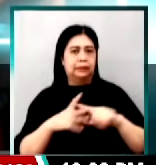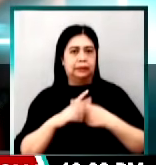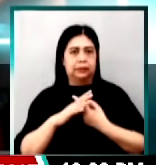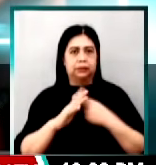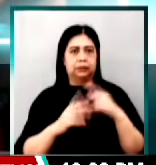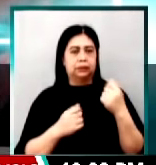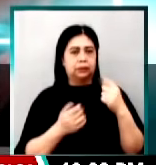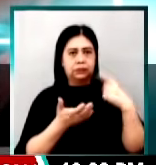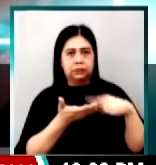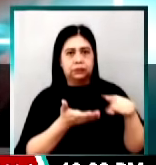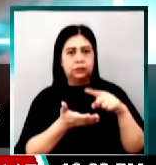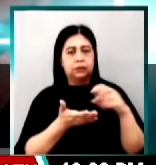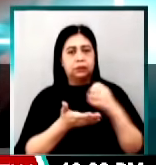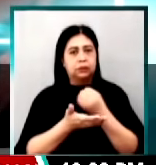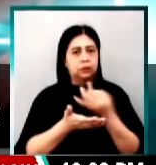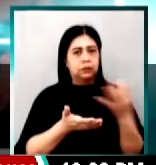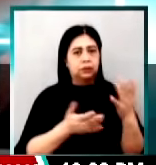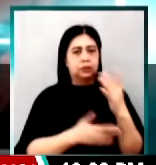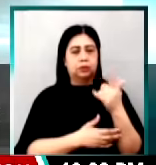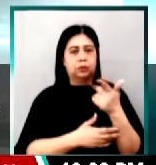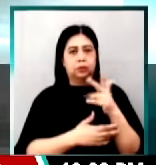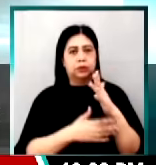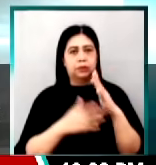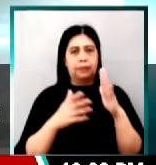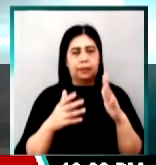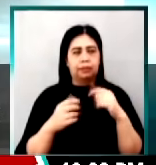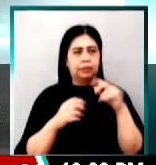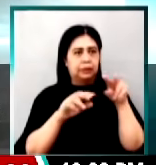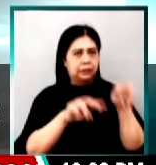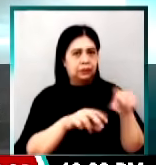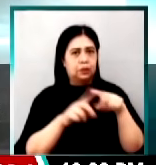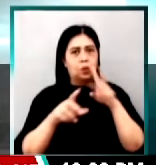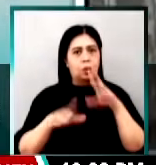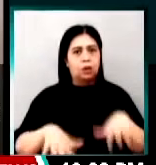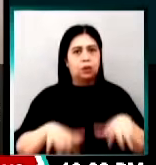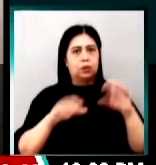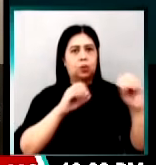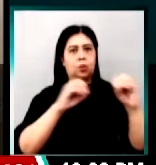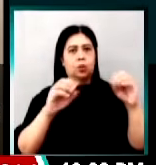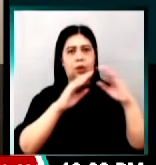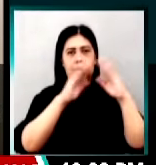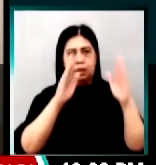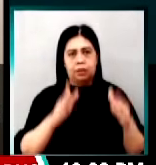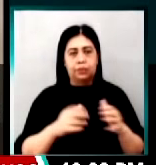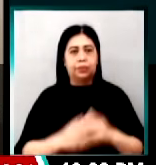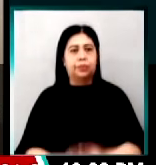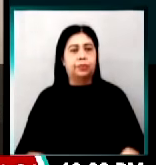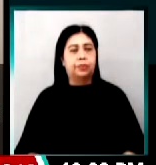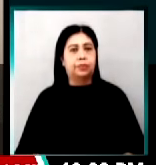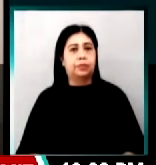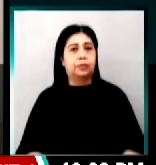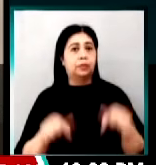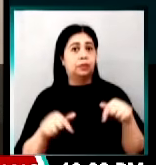ang nailigtas. Sila raw yung mga inabutan na ng tubig sa kanilang mga bahay. Dito po tayo ngayon sa